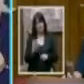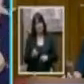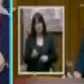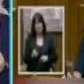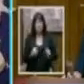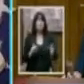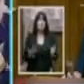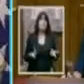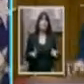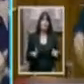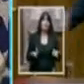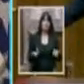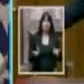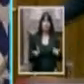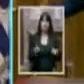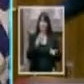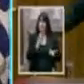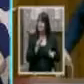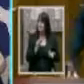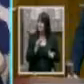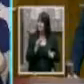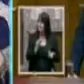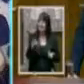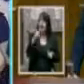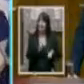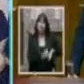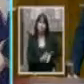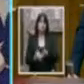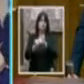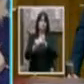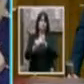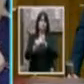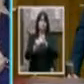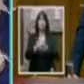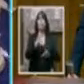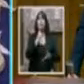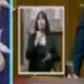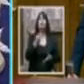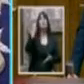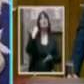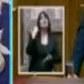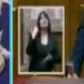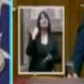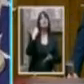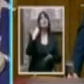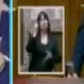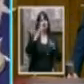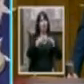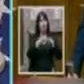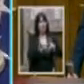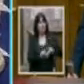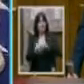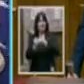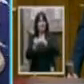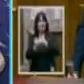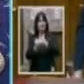και κυβέρνηση εφεδρικά εξαπτέρυγα να τη στηρίξουν, όπως έγινε πέρσι? Είχε. Αλλά με